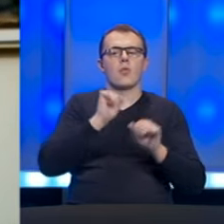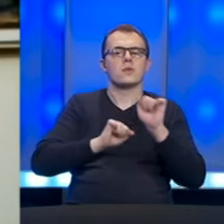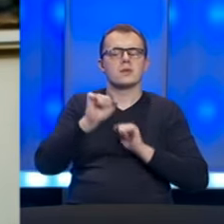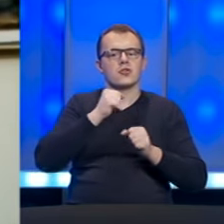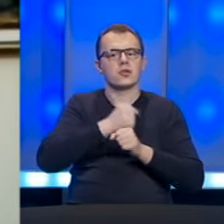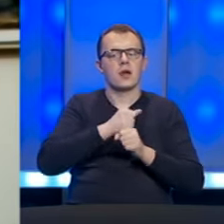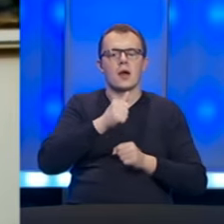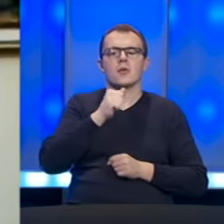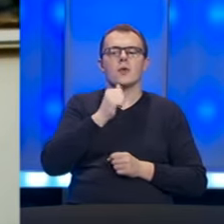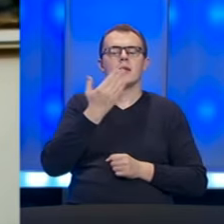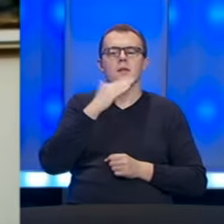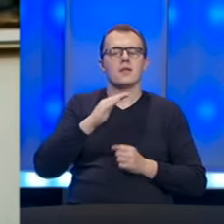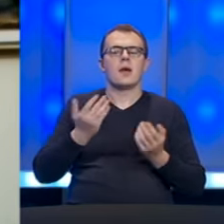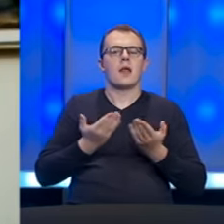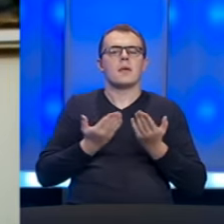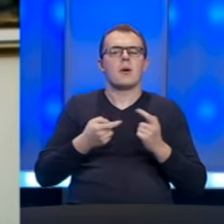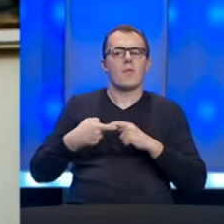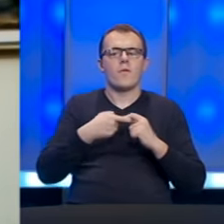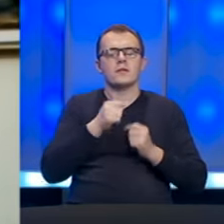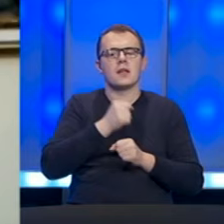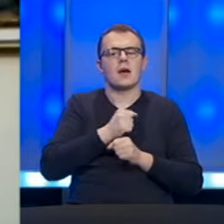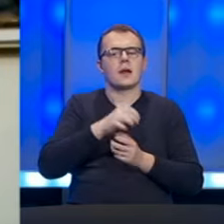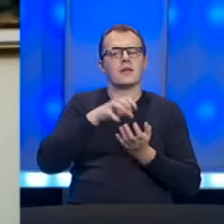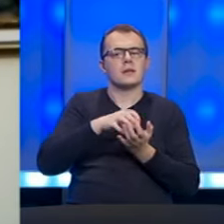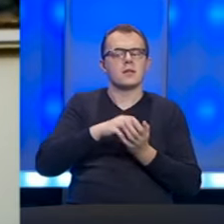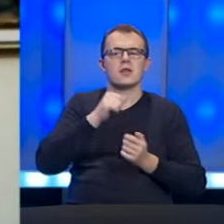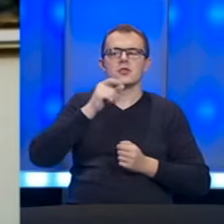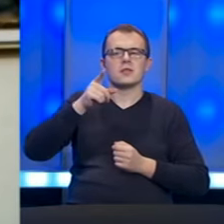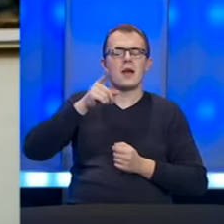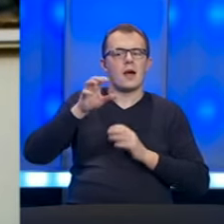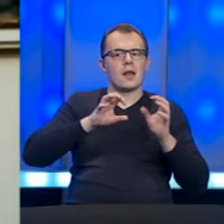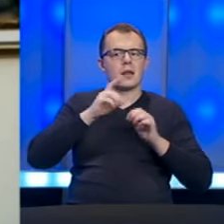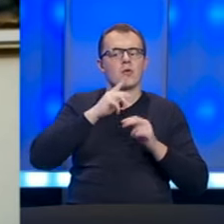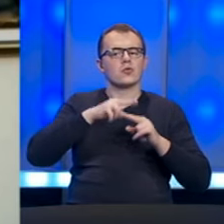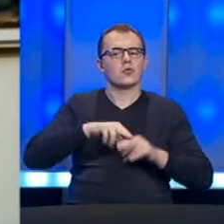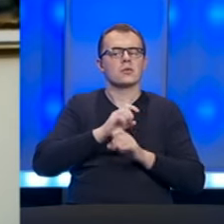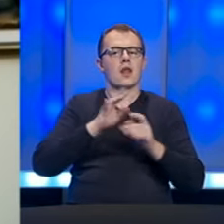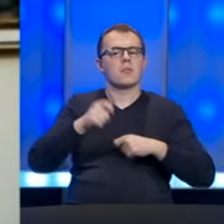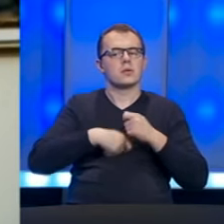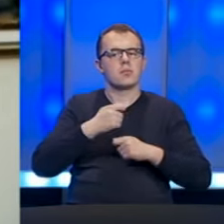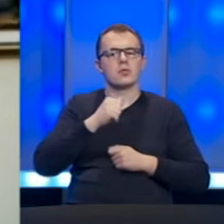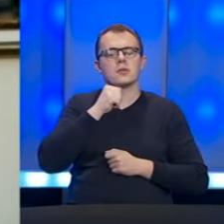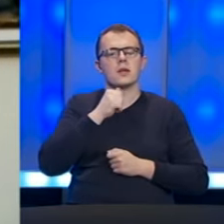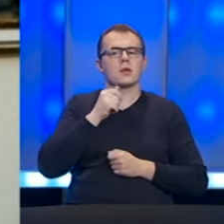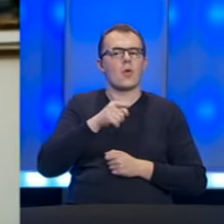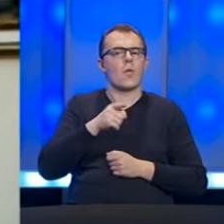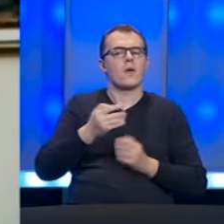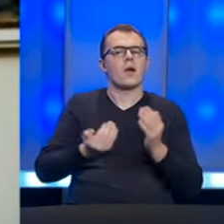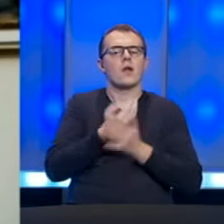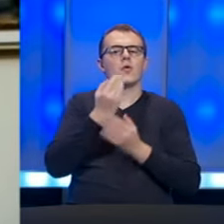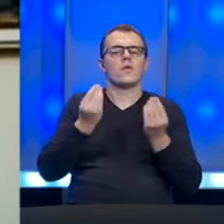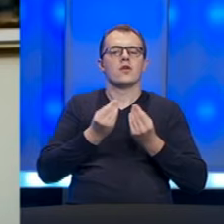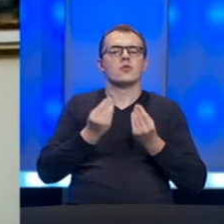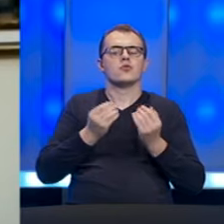radu, da nemamo uvezan radni staž za radnike koji su ostali bez posla i ovo najnovije što